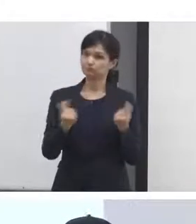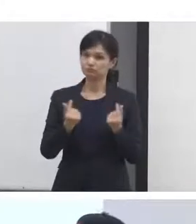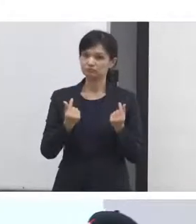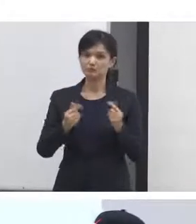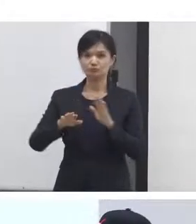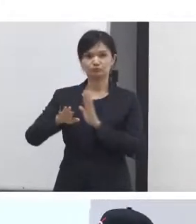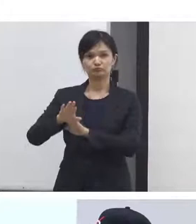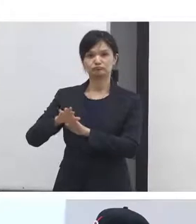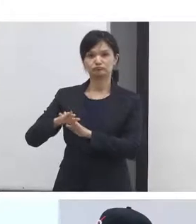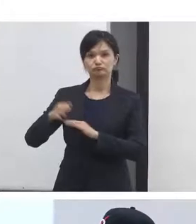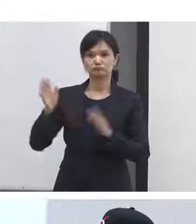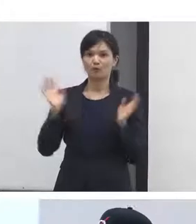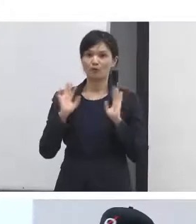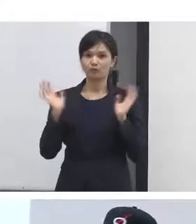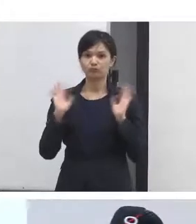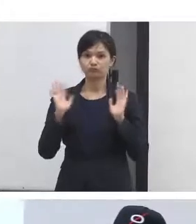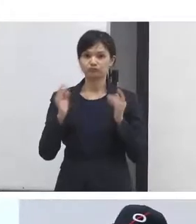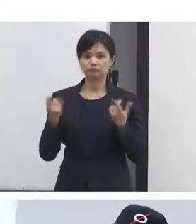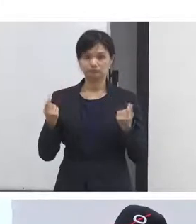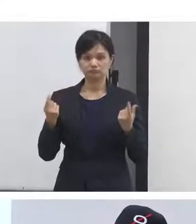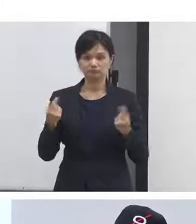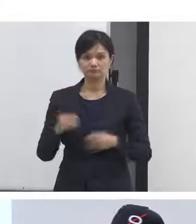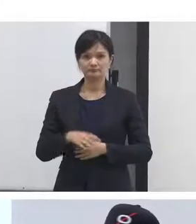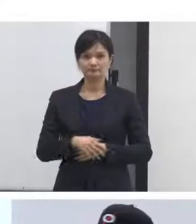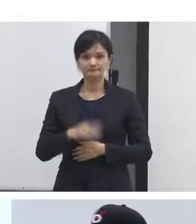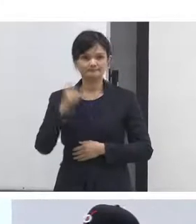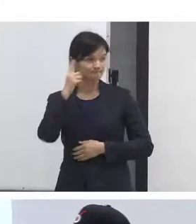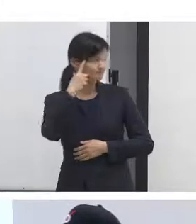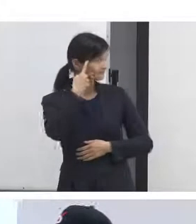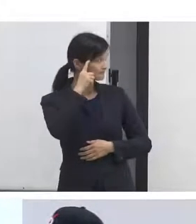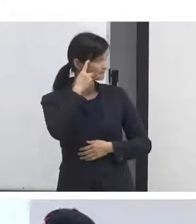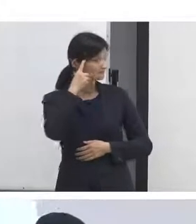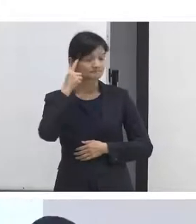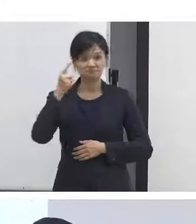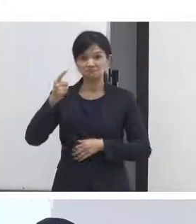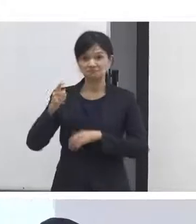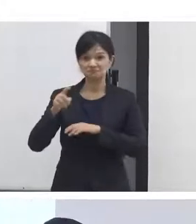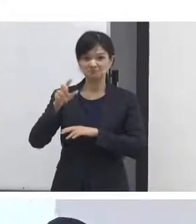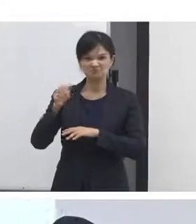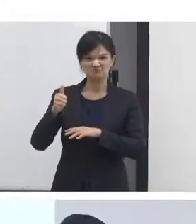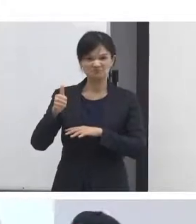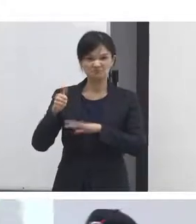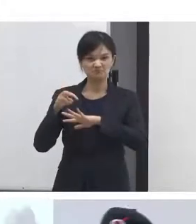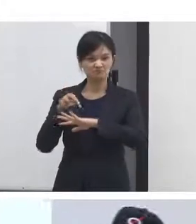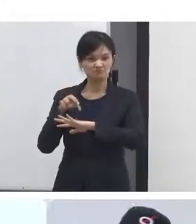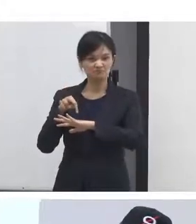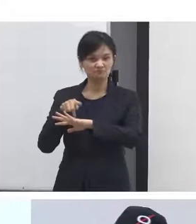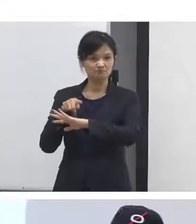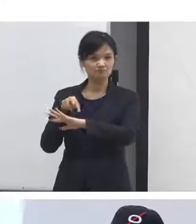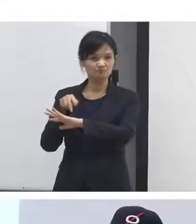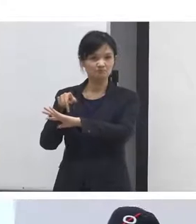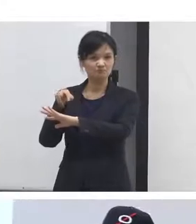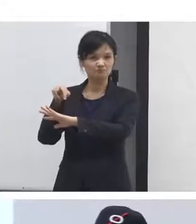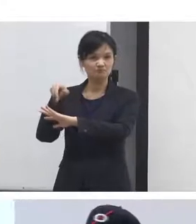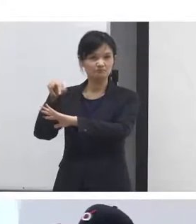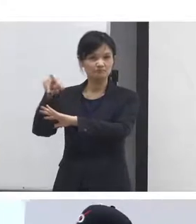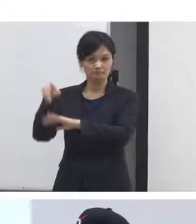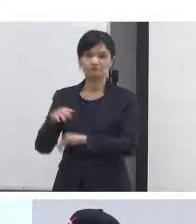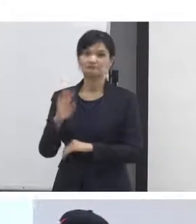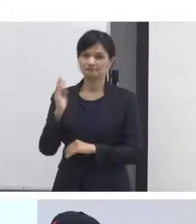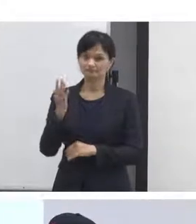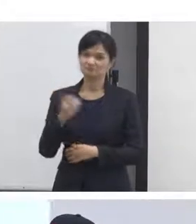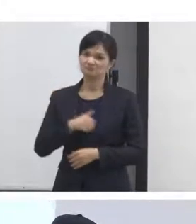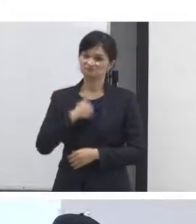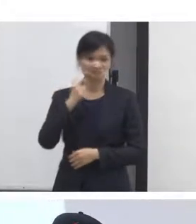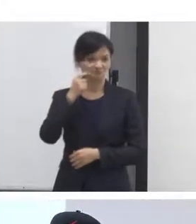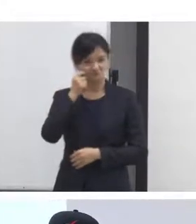一个小孩一样，就是想办法爬一个很大的楼梯，但右边就是既有的政治的脉络是这样。这